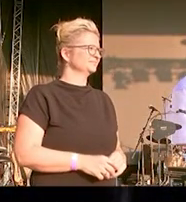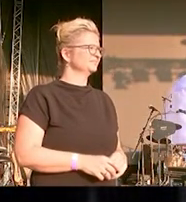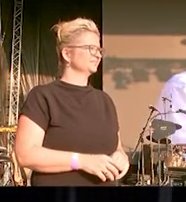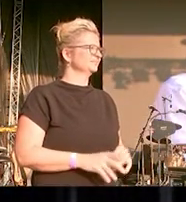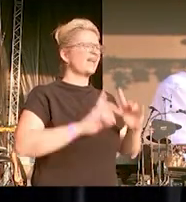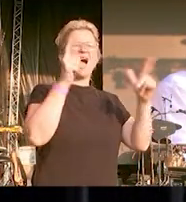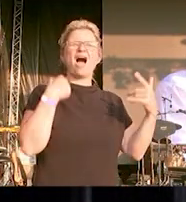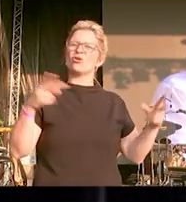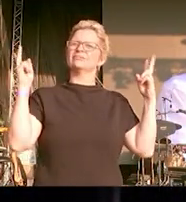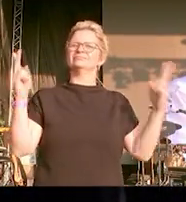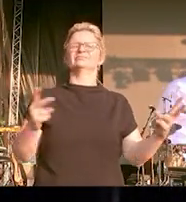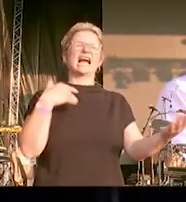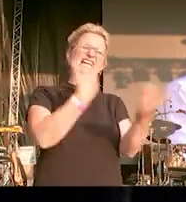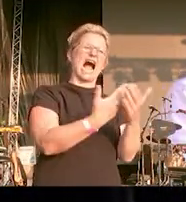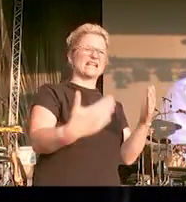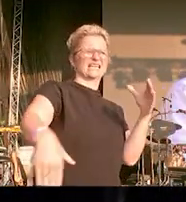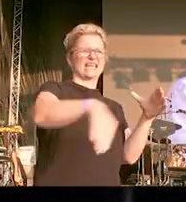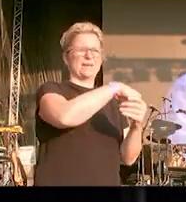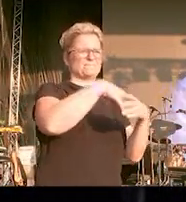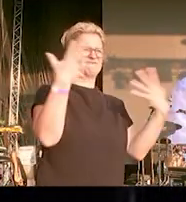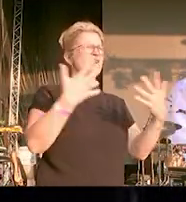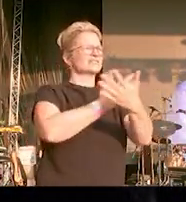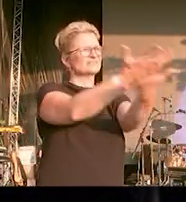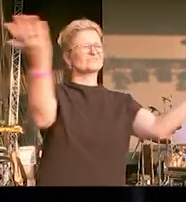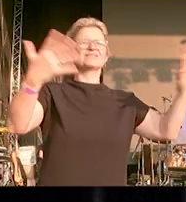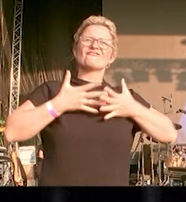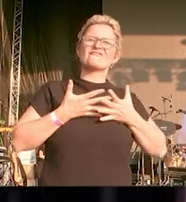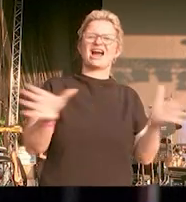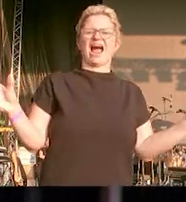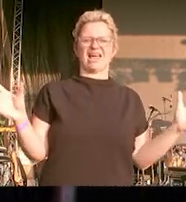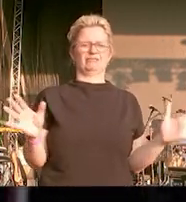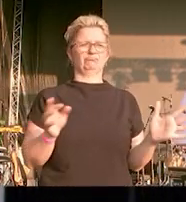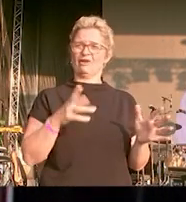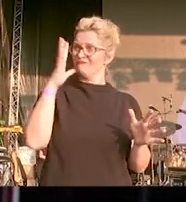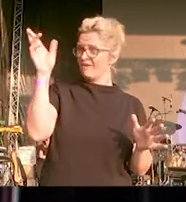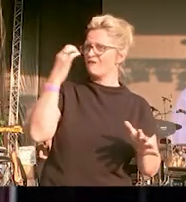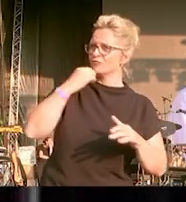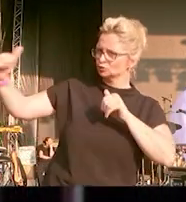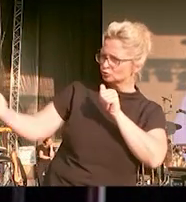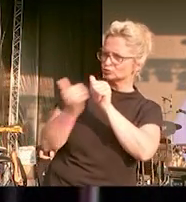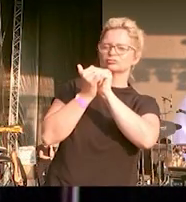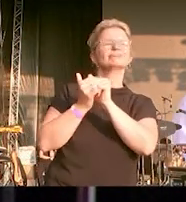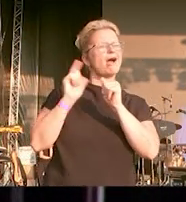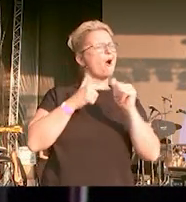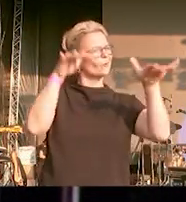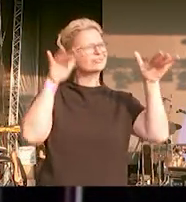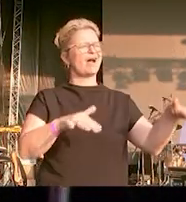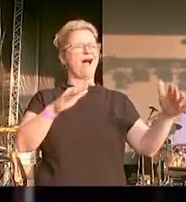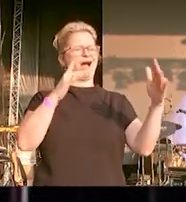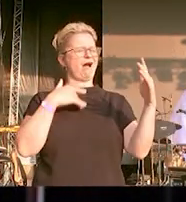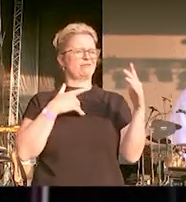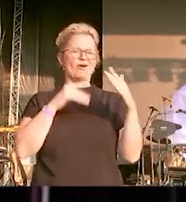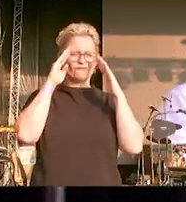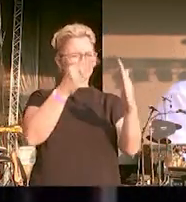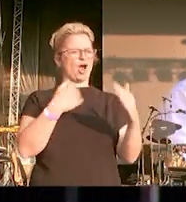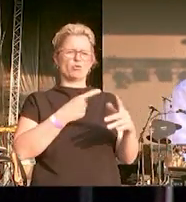dass wir frei sind, mit wem und wie wir leben möchten. Sie erlaubt uns darauf zu vertrauen, nicht versklavt